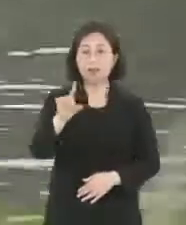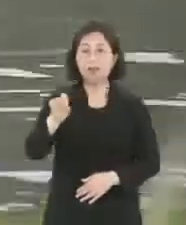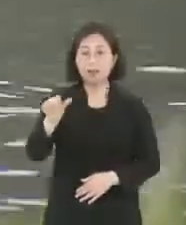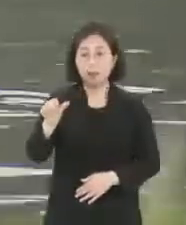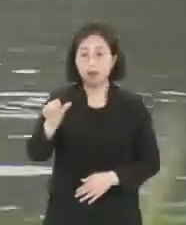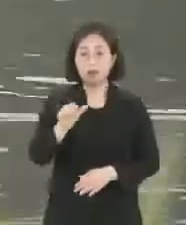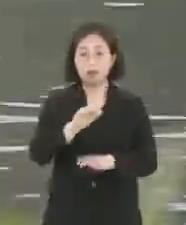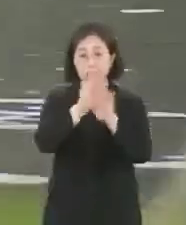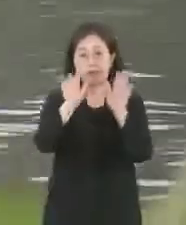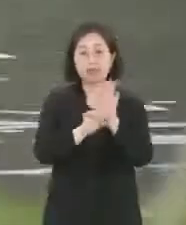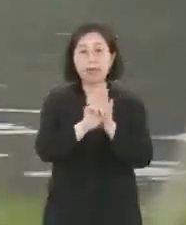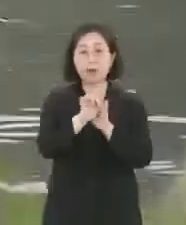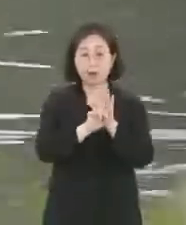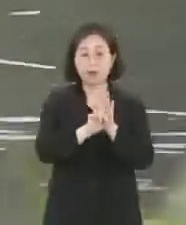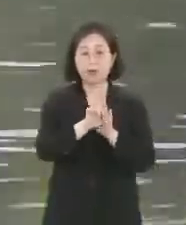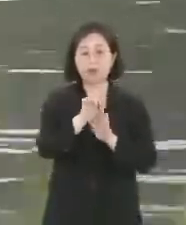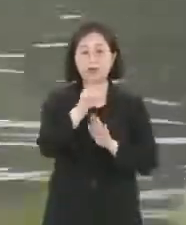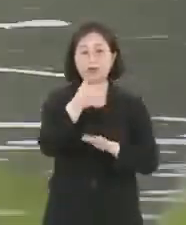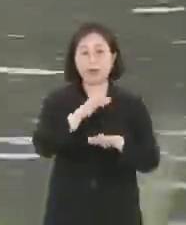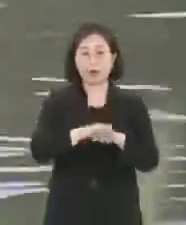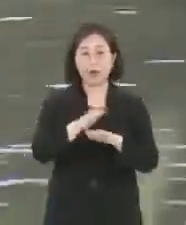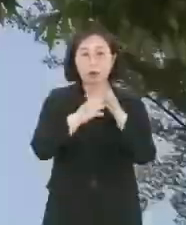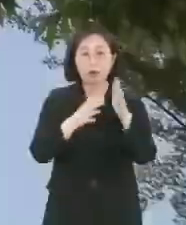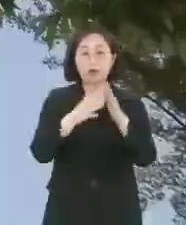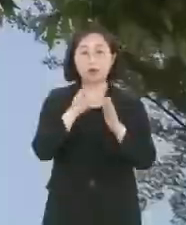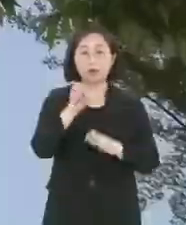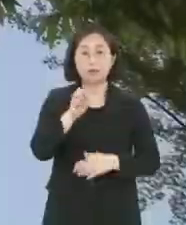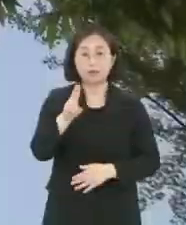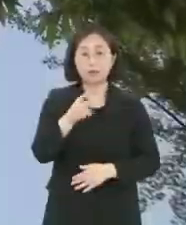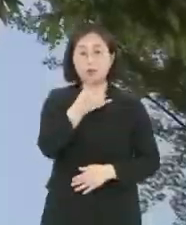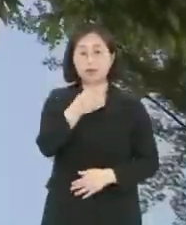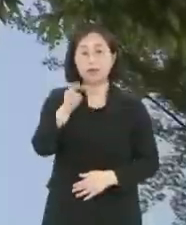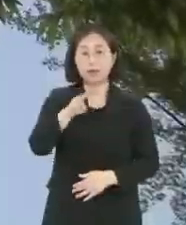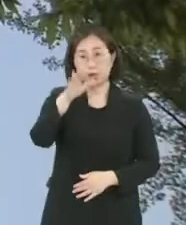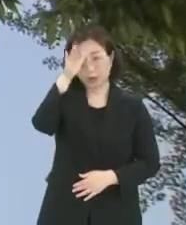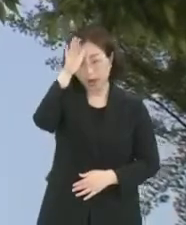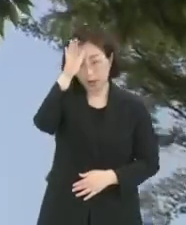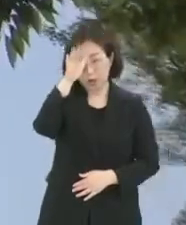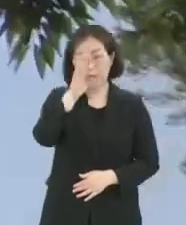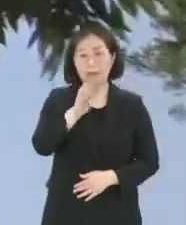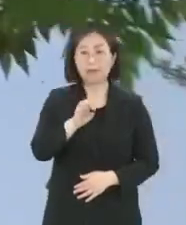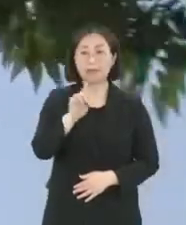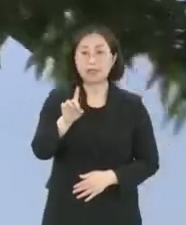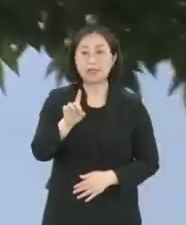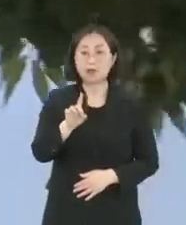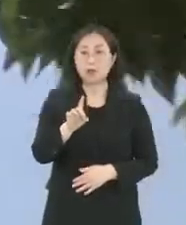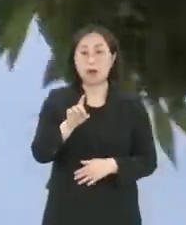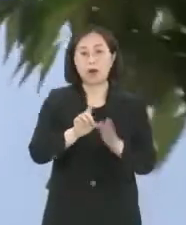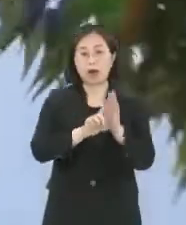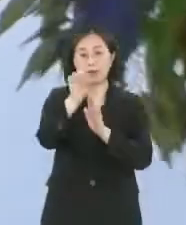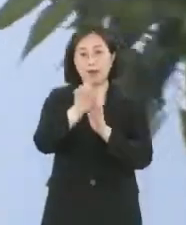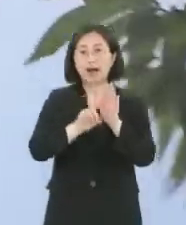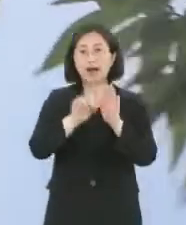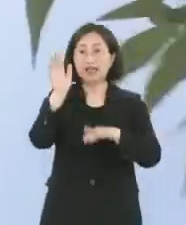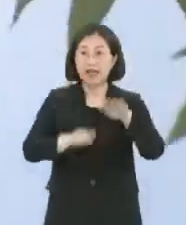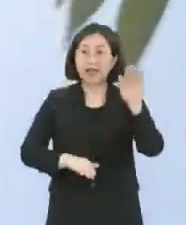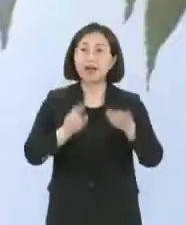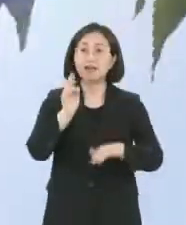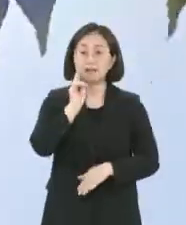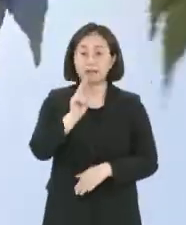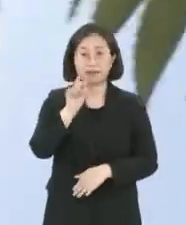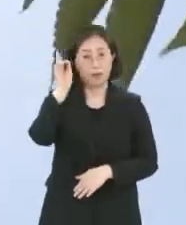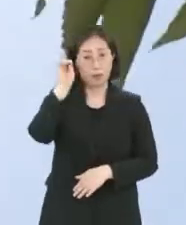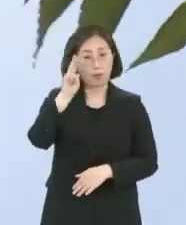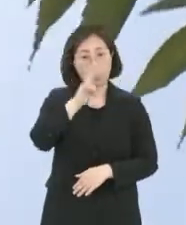15도, 낮 최고기온은 대전 공주 32도, 세종 계룡은 31도 등 일교차가 매우 크겠습니다.